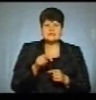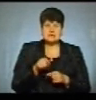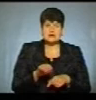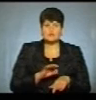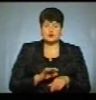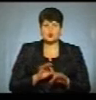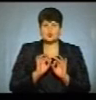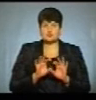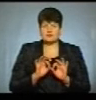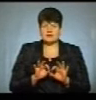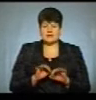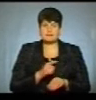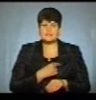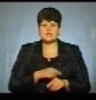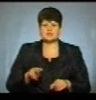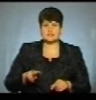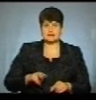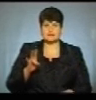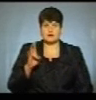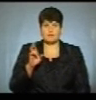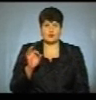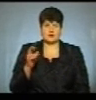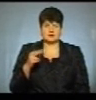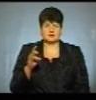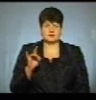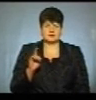хвороби, розповідає медичний директор Надія Боднар.